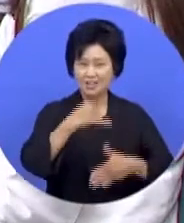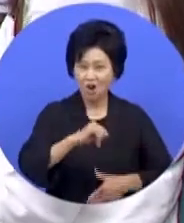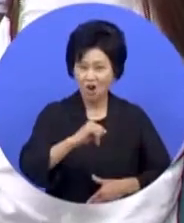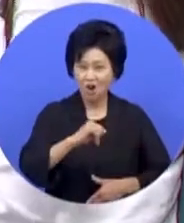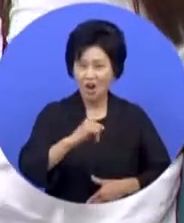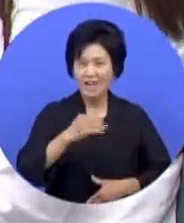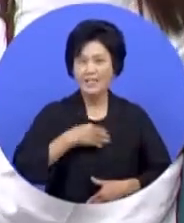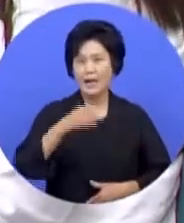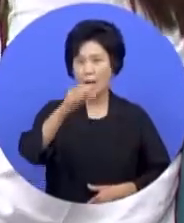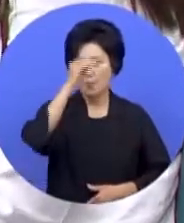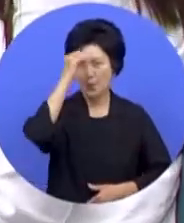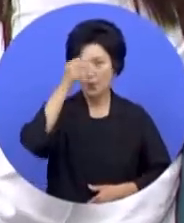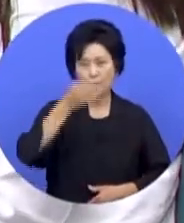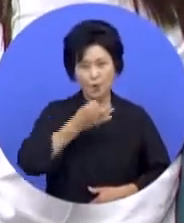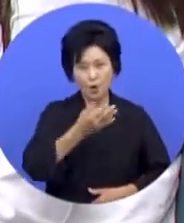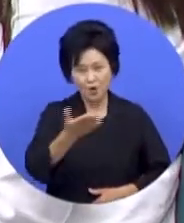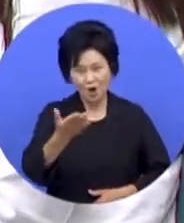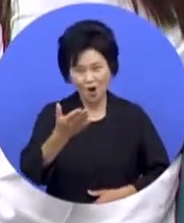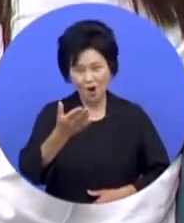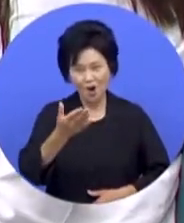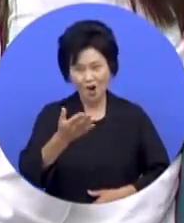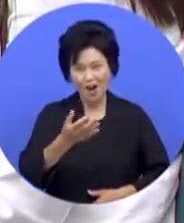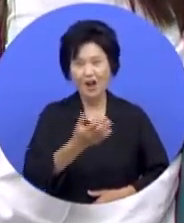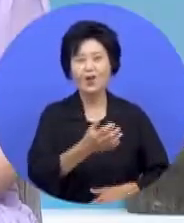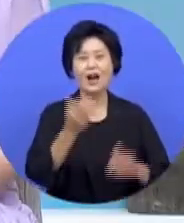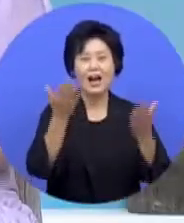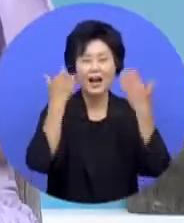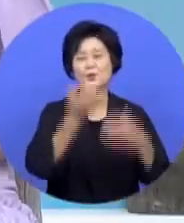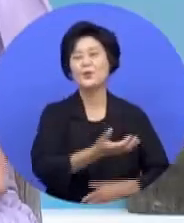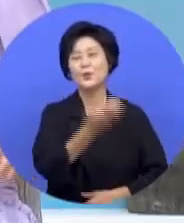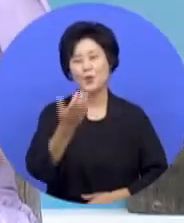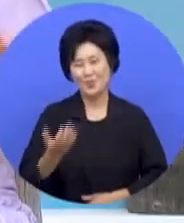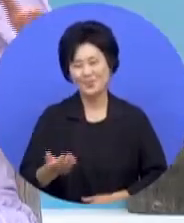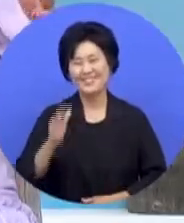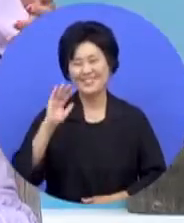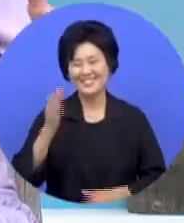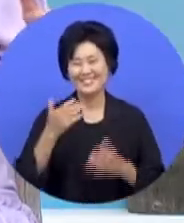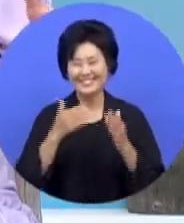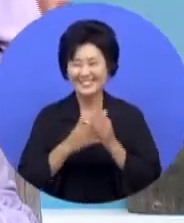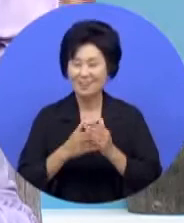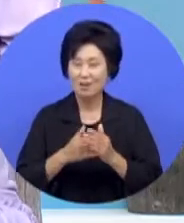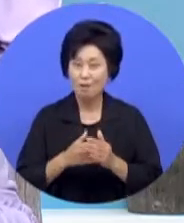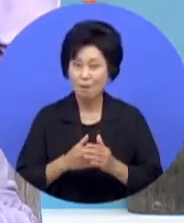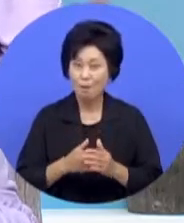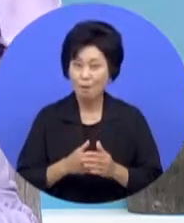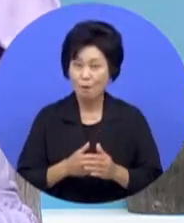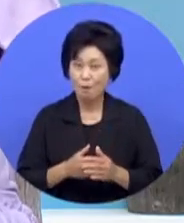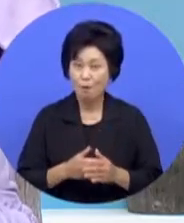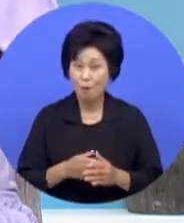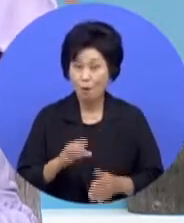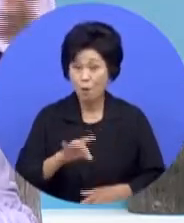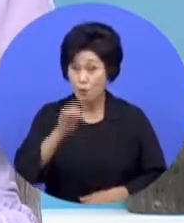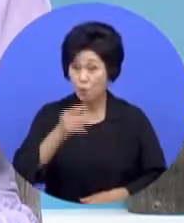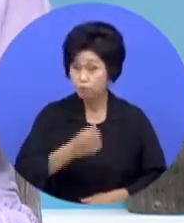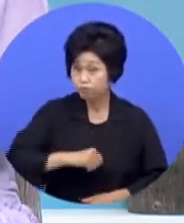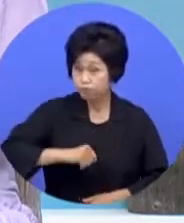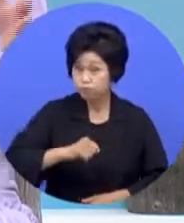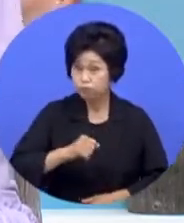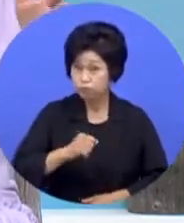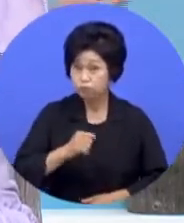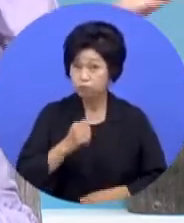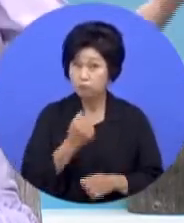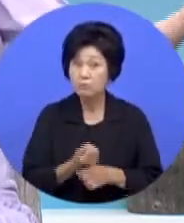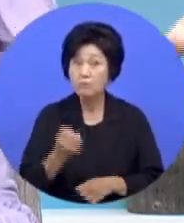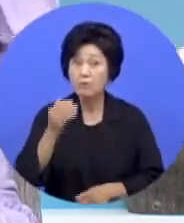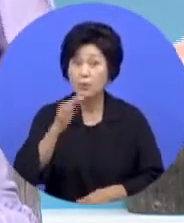네, 오게 됐습니다. 네. 그래요? 네네. 아니 근데 맨 처음에는 뭐 거부했다며요. 친구들도 좋고